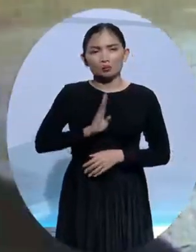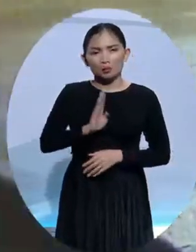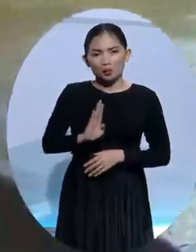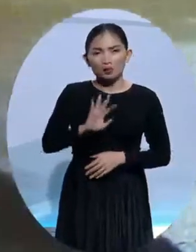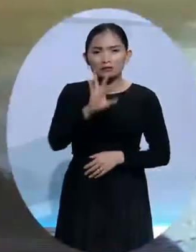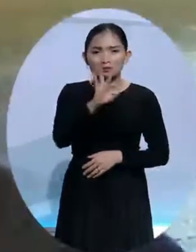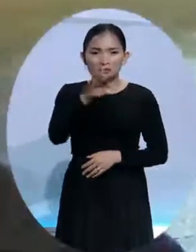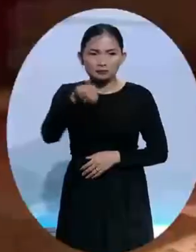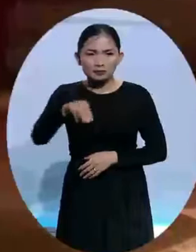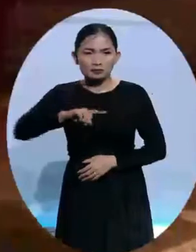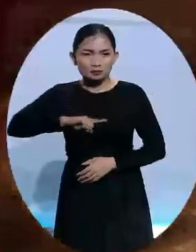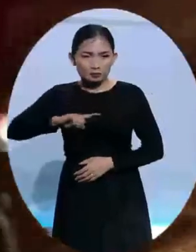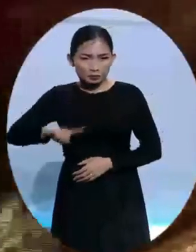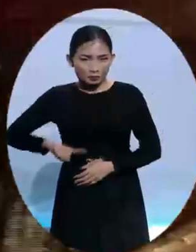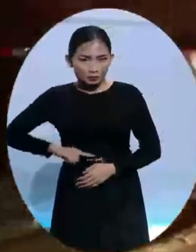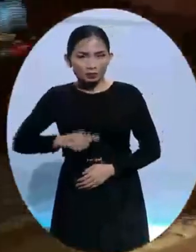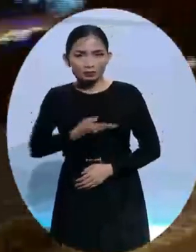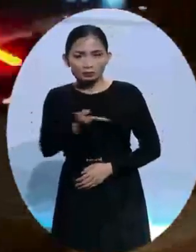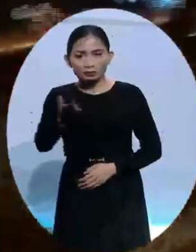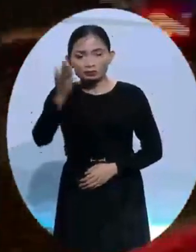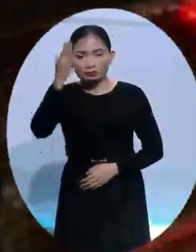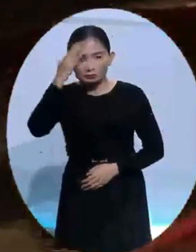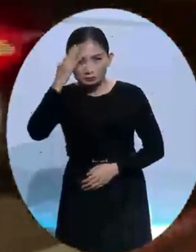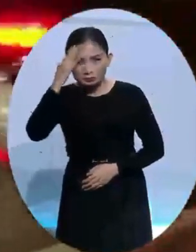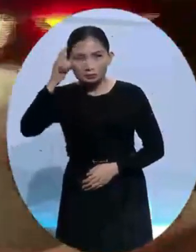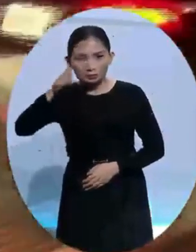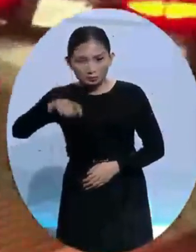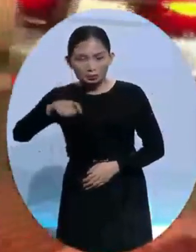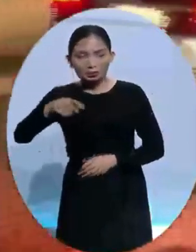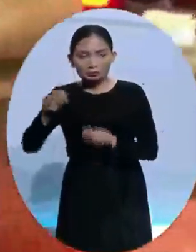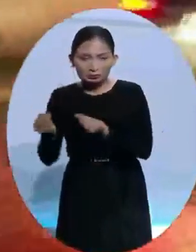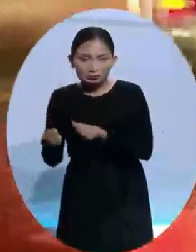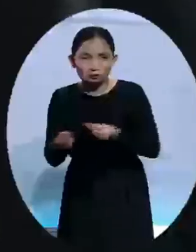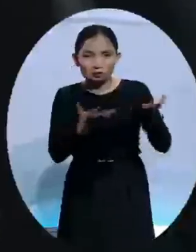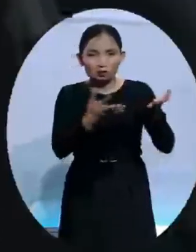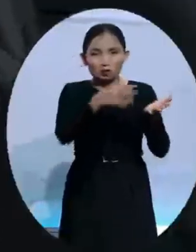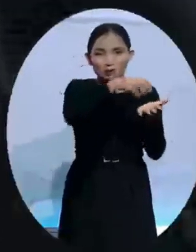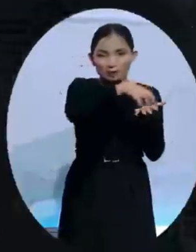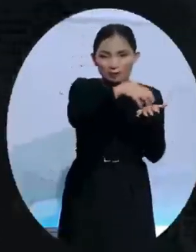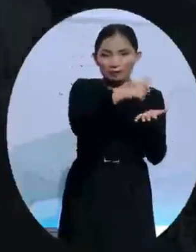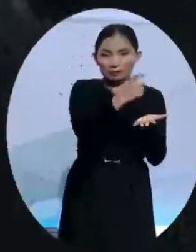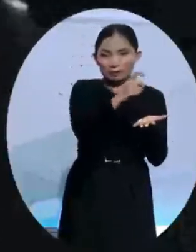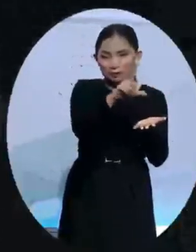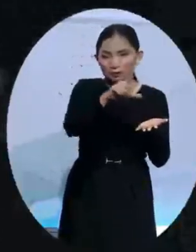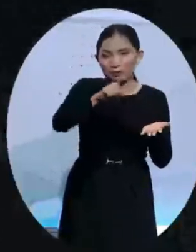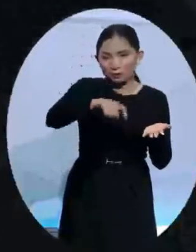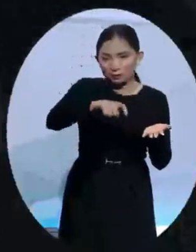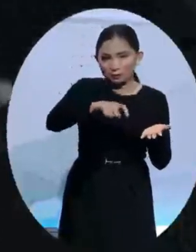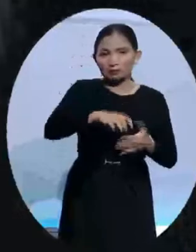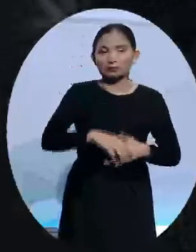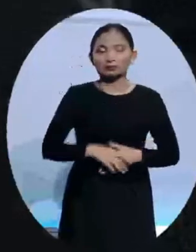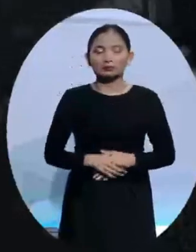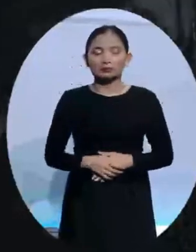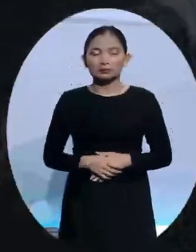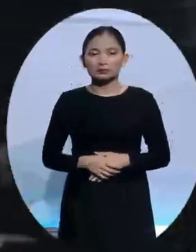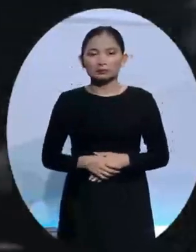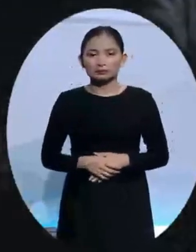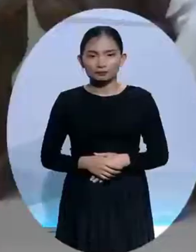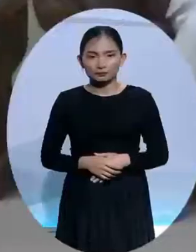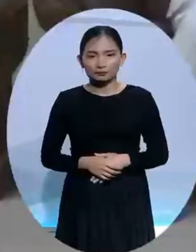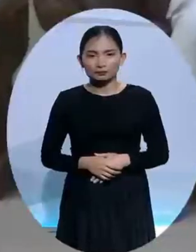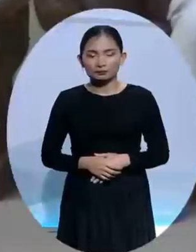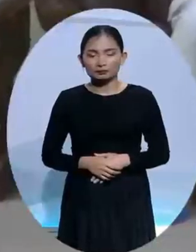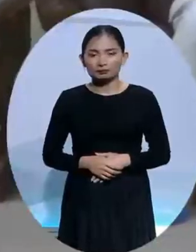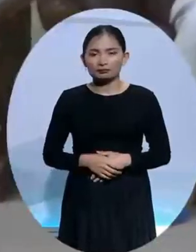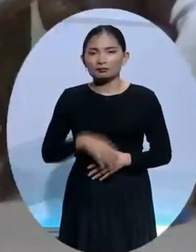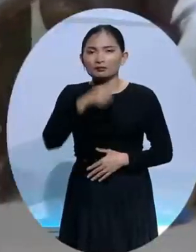sẽ dừng xuất khẩu cát thiên nhiên sang hòn đảo này. Theo hãng tin AFP, bà Pelosi đã gặp Phó Viện trưởng Viện Lập pháp của đảo Đài Loan,